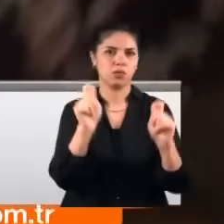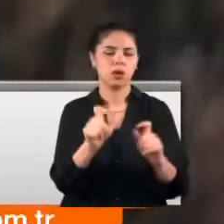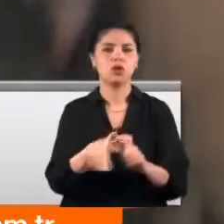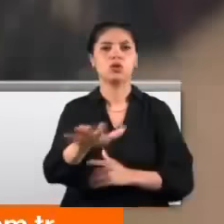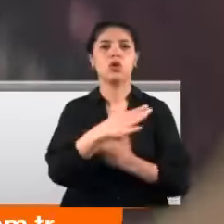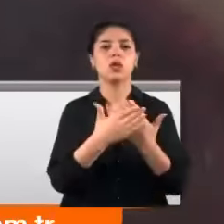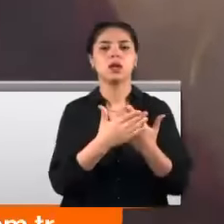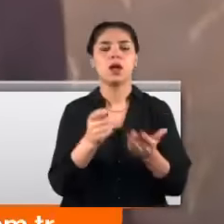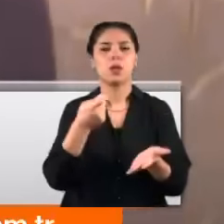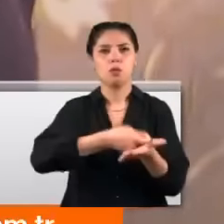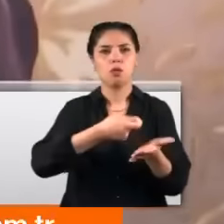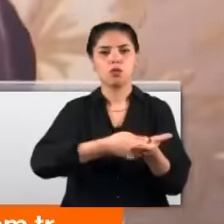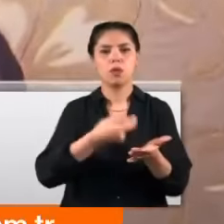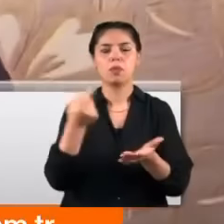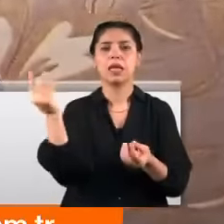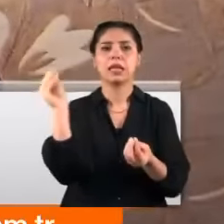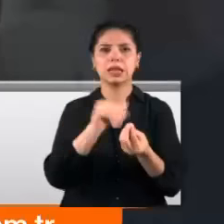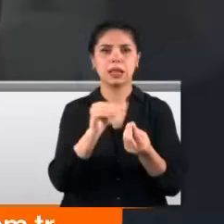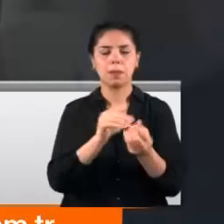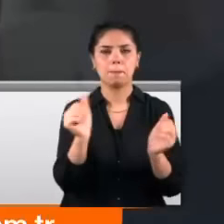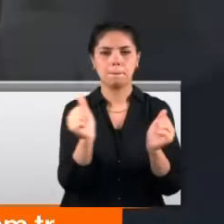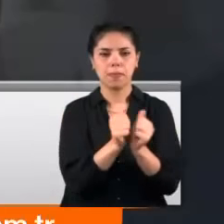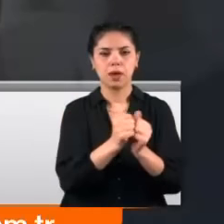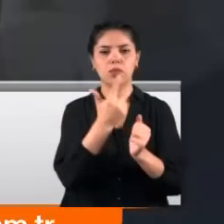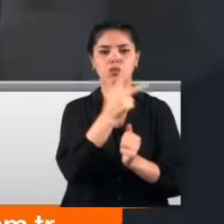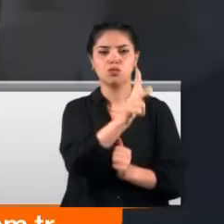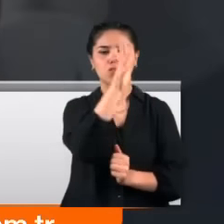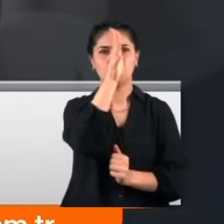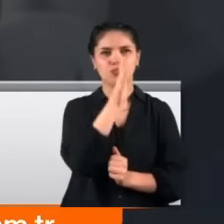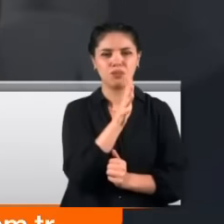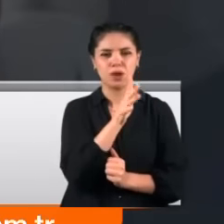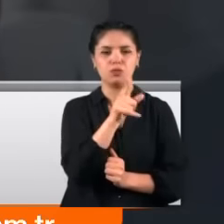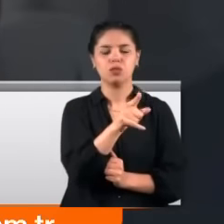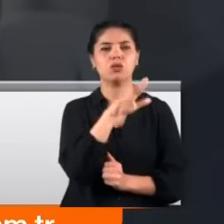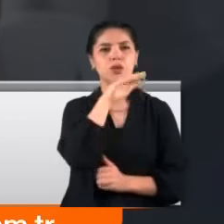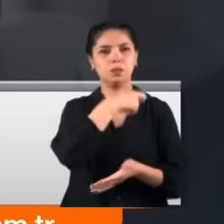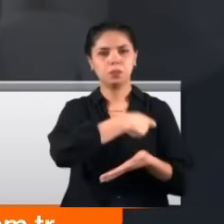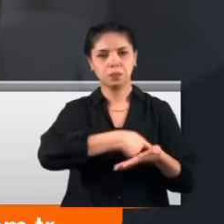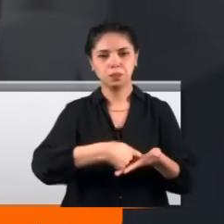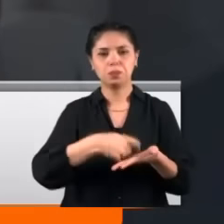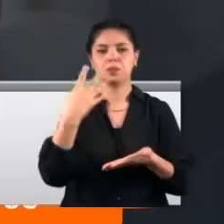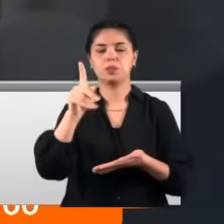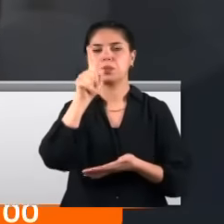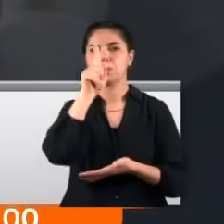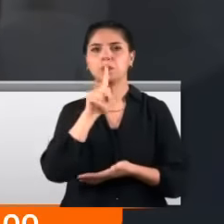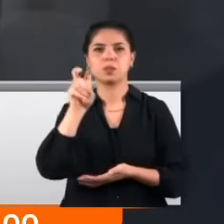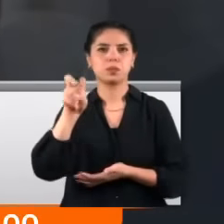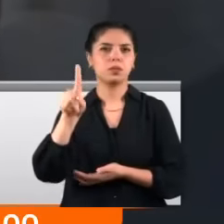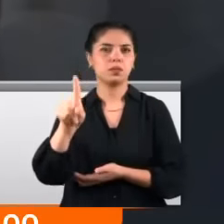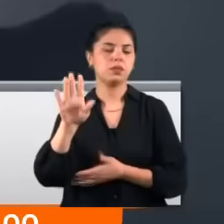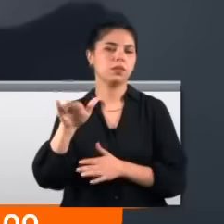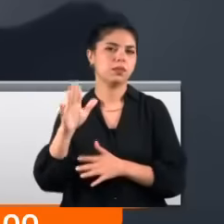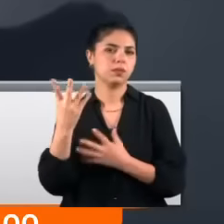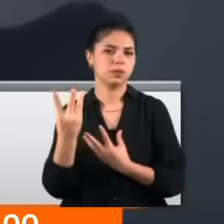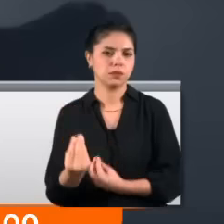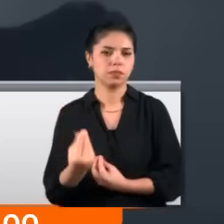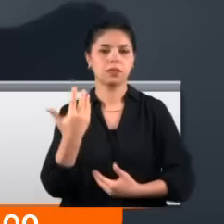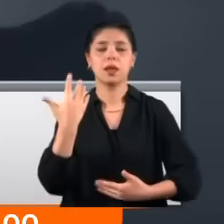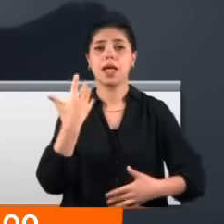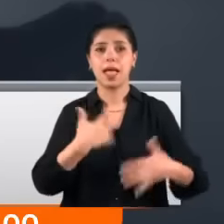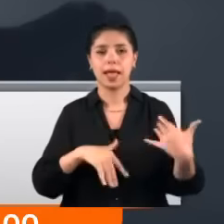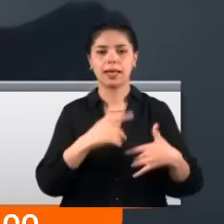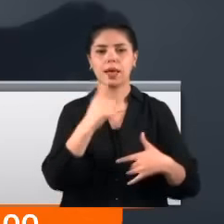yardım ödemelerinde yapılan artışlarla birlikte 3504 lira olan yaşlı aylığı 4181 liraya yükseldi. Engel